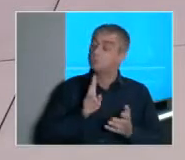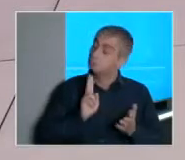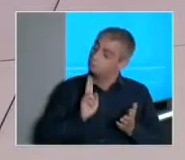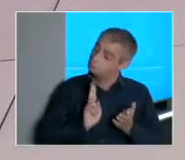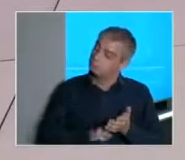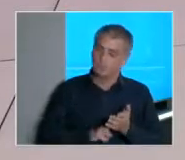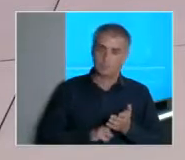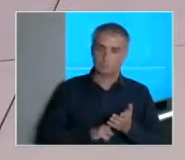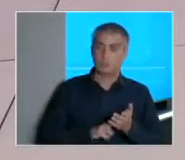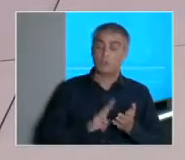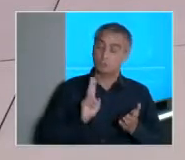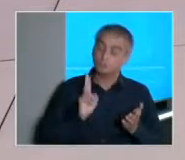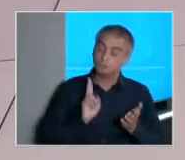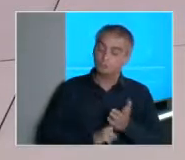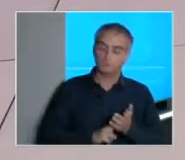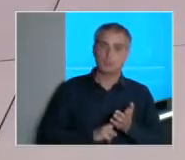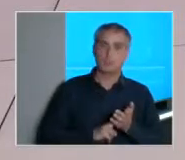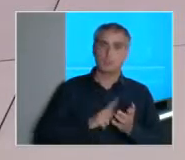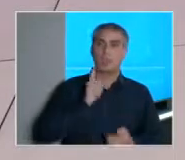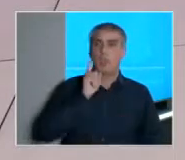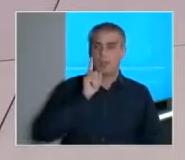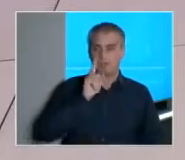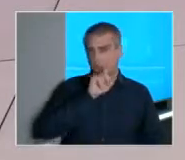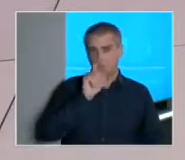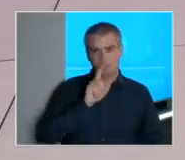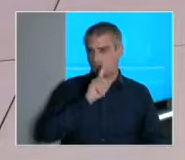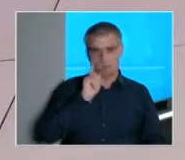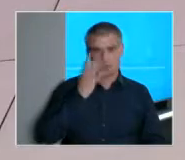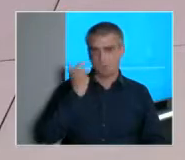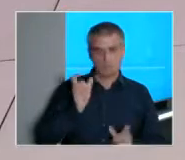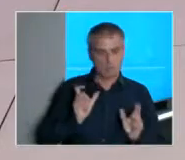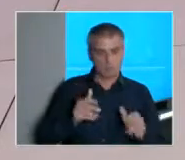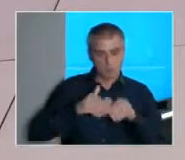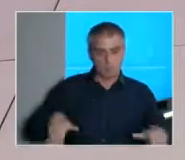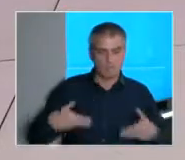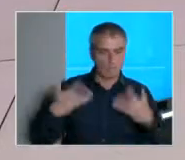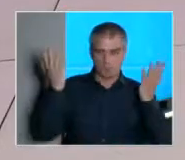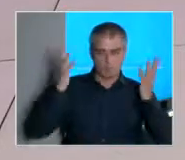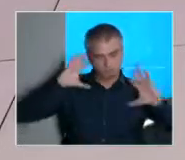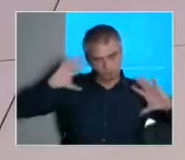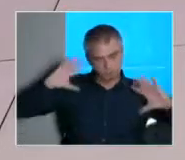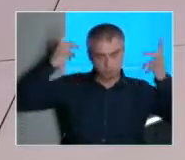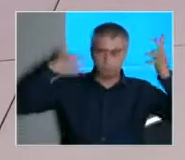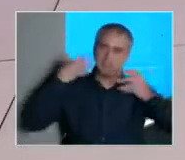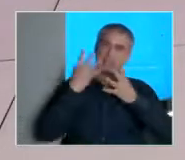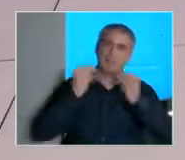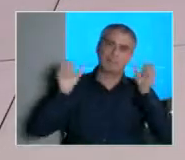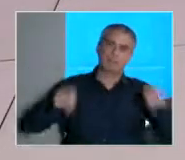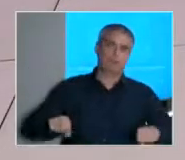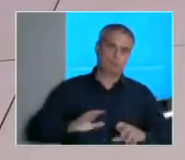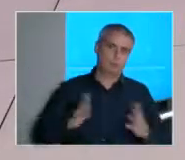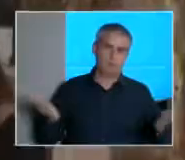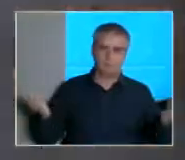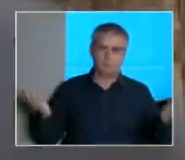משליטה? מוצדקת, אבל כנראה שלא היו מעצורים ואיבדו את השליטה בסופו של